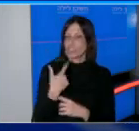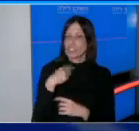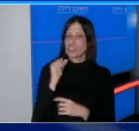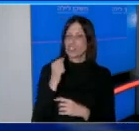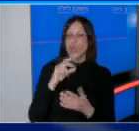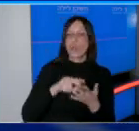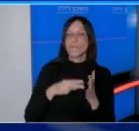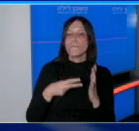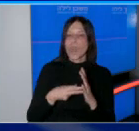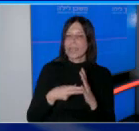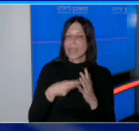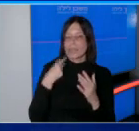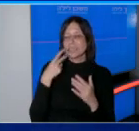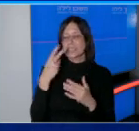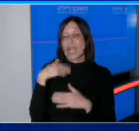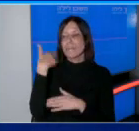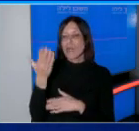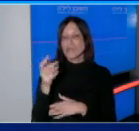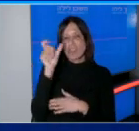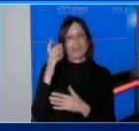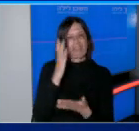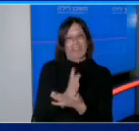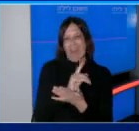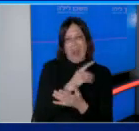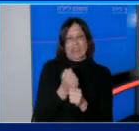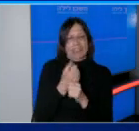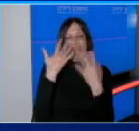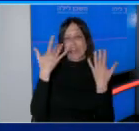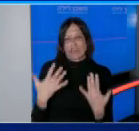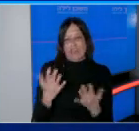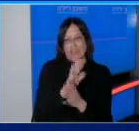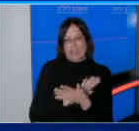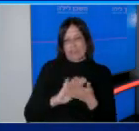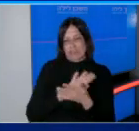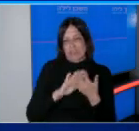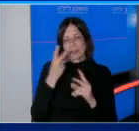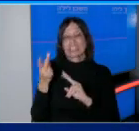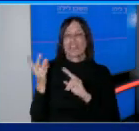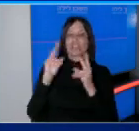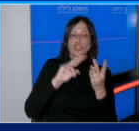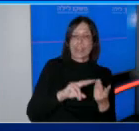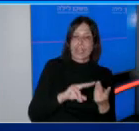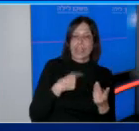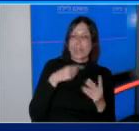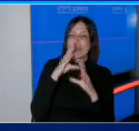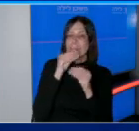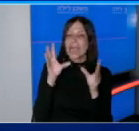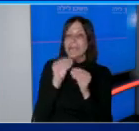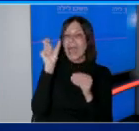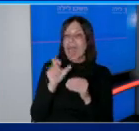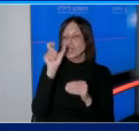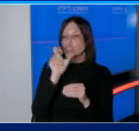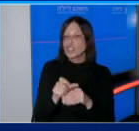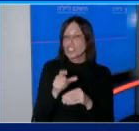סוציולוג פוליטי, אני מסתכל החוצה, ואנשים כבר לא מחשבנים לכלום, אבל מצד שני, אני מדבר עם אנשים, והם